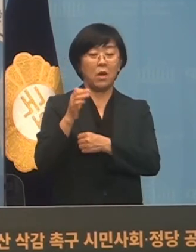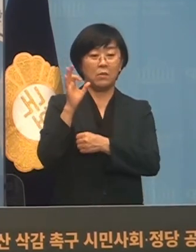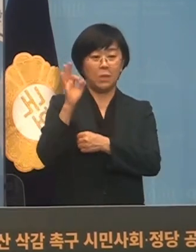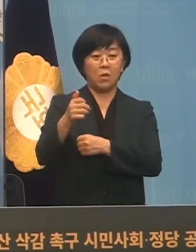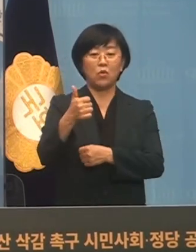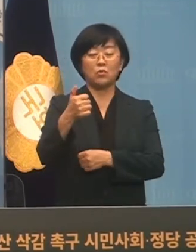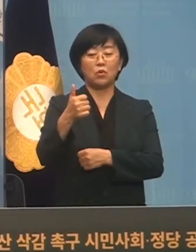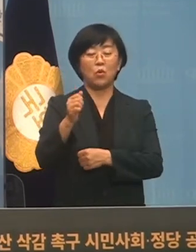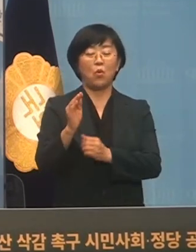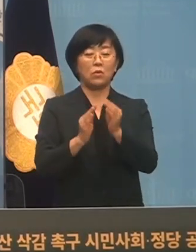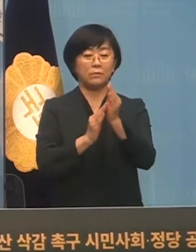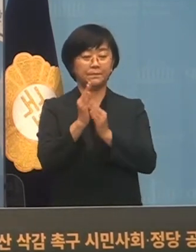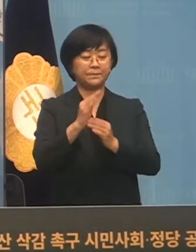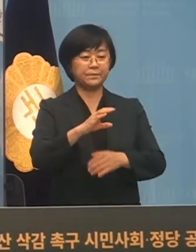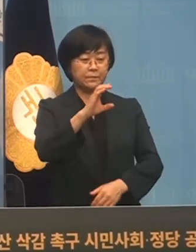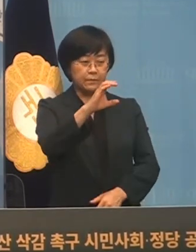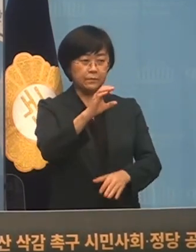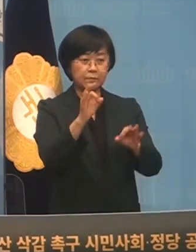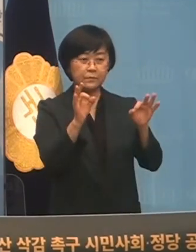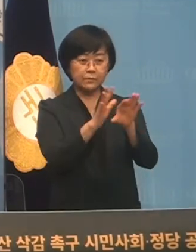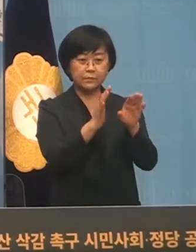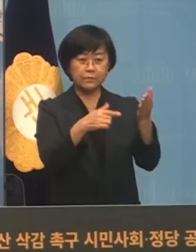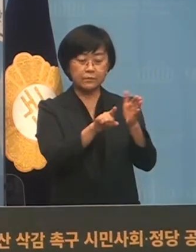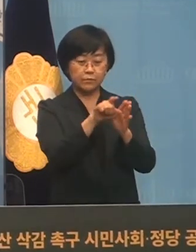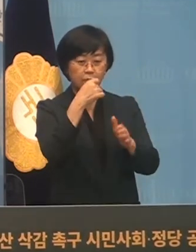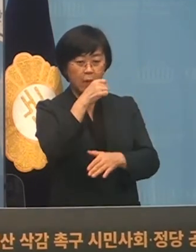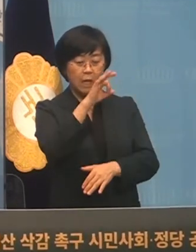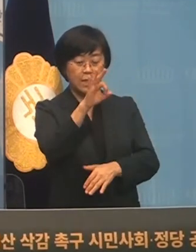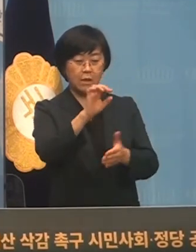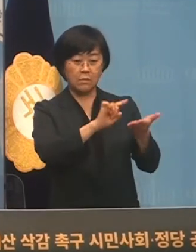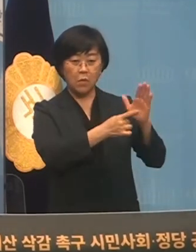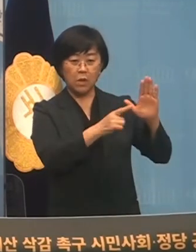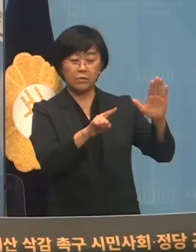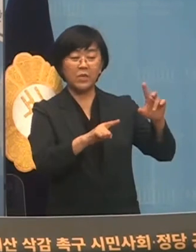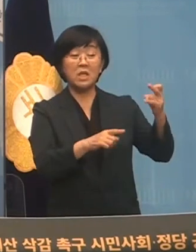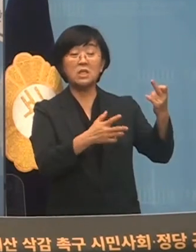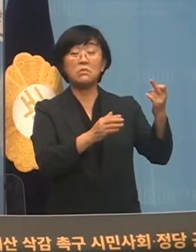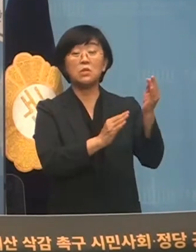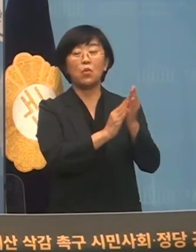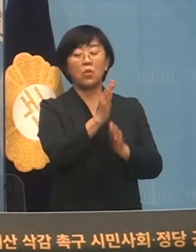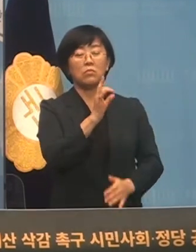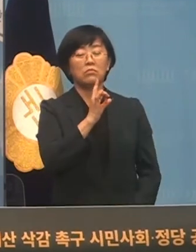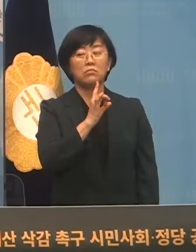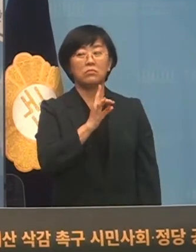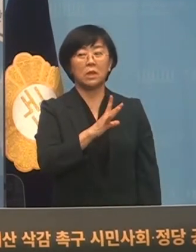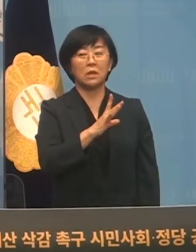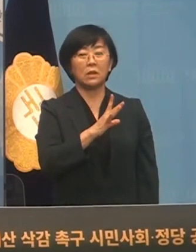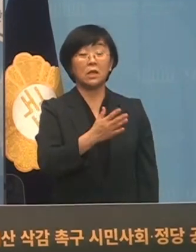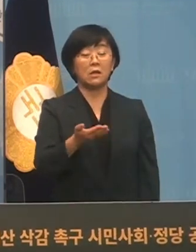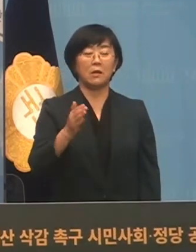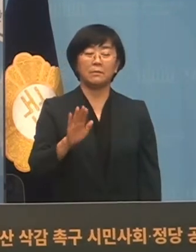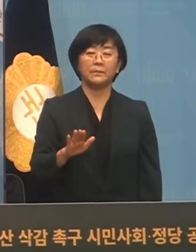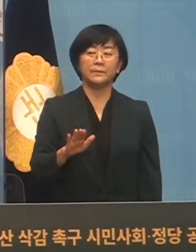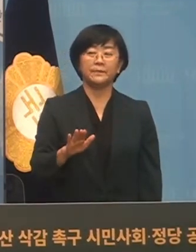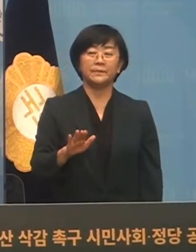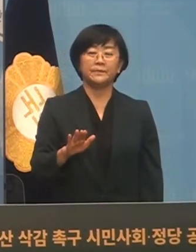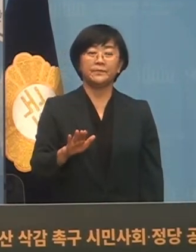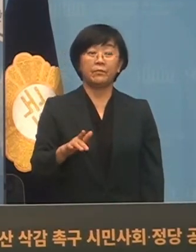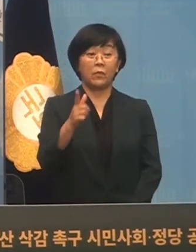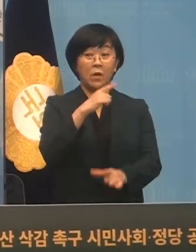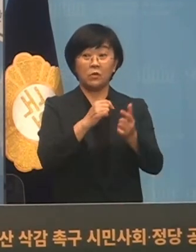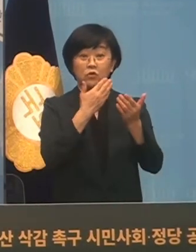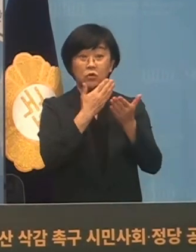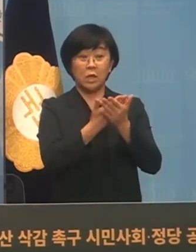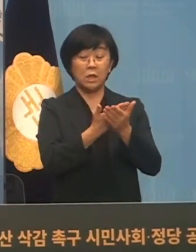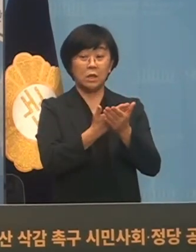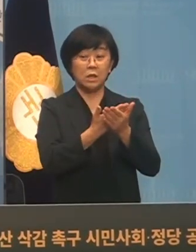원이죠. 탄소 중립 예산이 정부가 내세운 예산이 12조 원입니다. 그런데 더 중요한